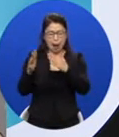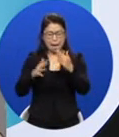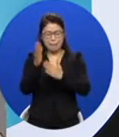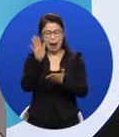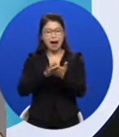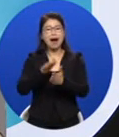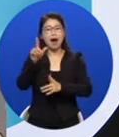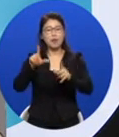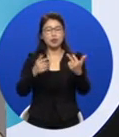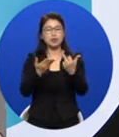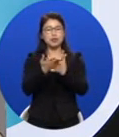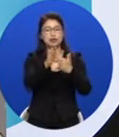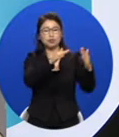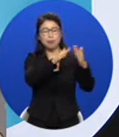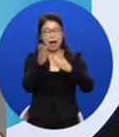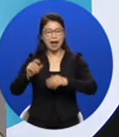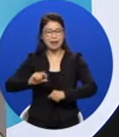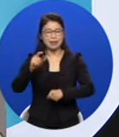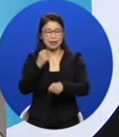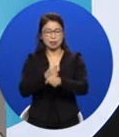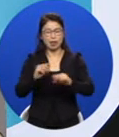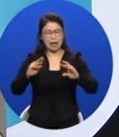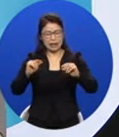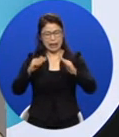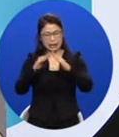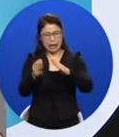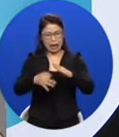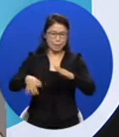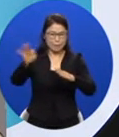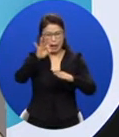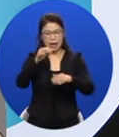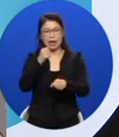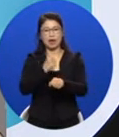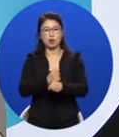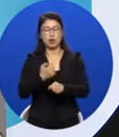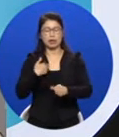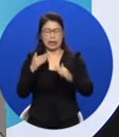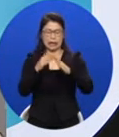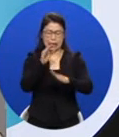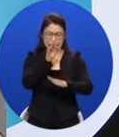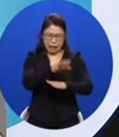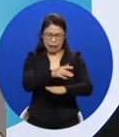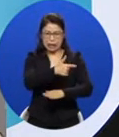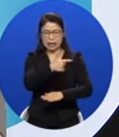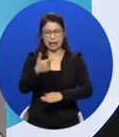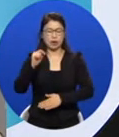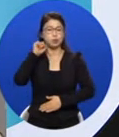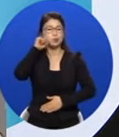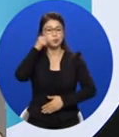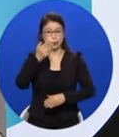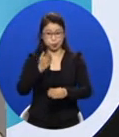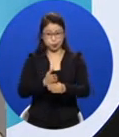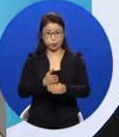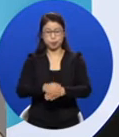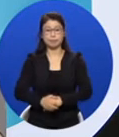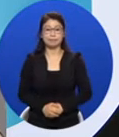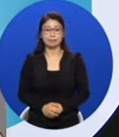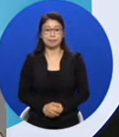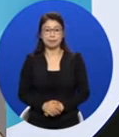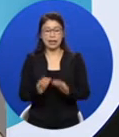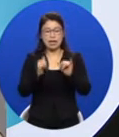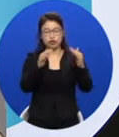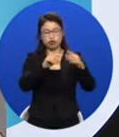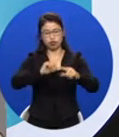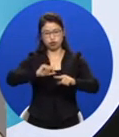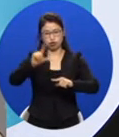제주로 유입되는 인구가 증가하면서 부동산 값은 올라가고 내 집 마련은 점점 어려워지고 있습니다. 인구